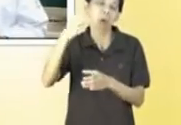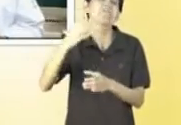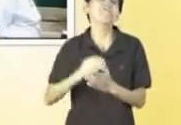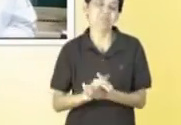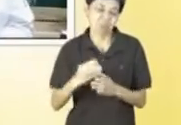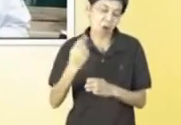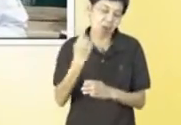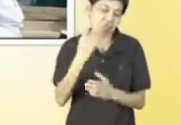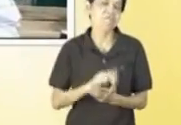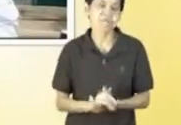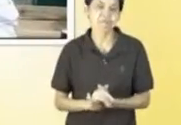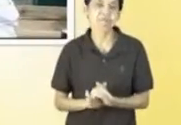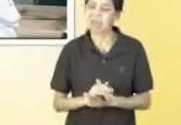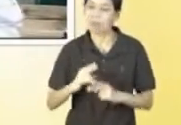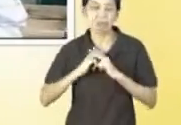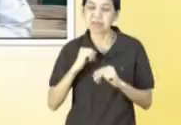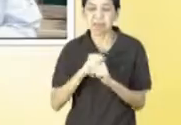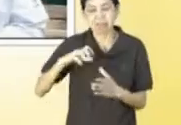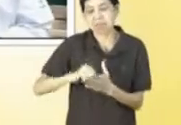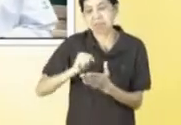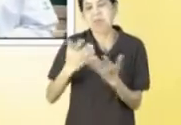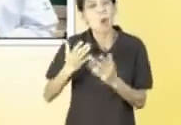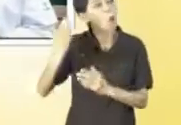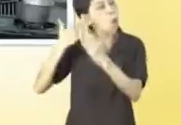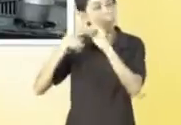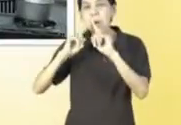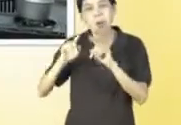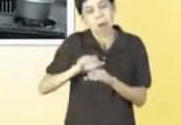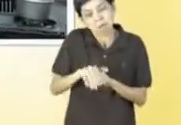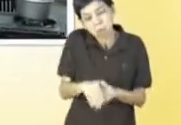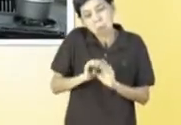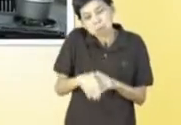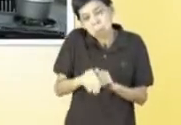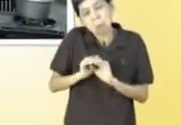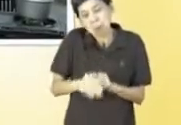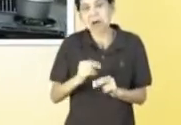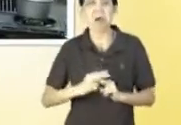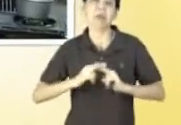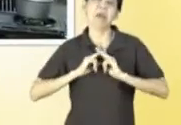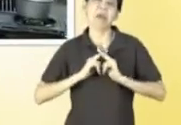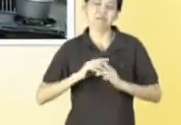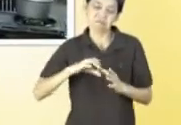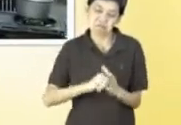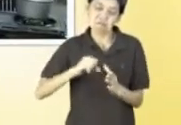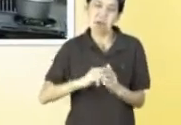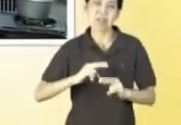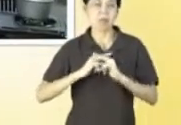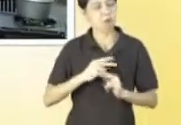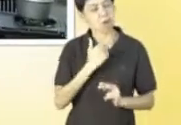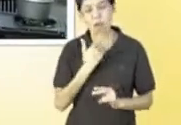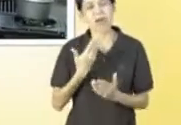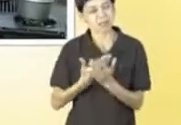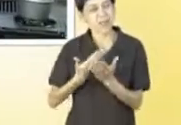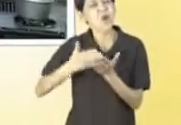ะฮะอย่างเดียวนะครับ กะทิสำเร็จรูป ค ิดถึงเมื่อก่อนนะคะปู่ย่าตายายของเราก็ทำกะทิกันเองคั้นกะทิเองได้รสชาติก